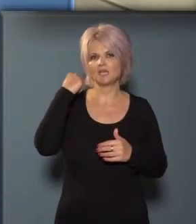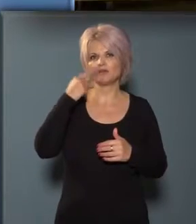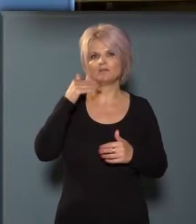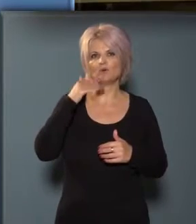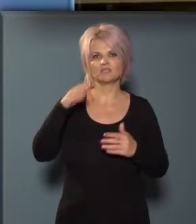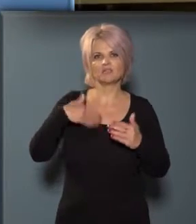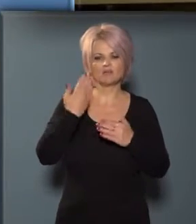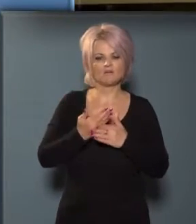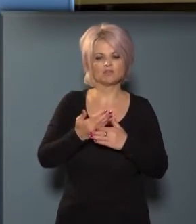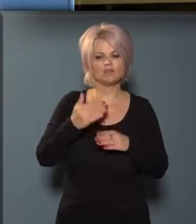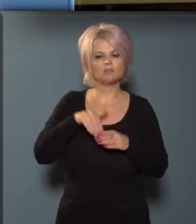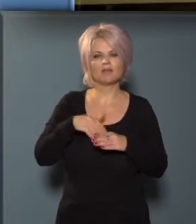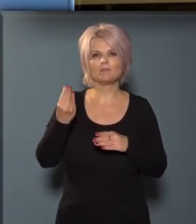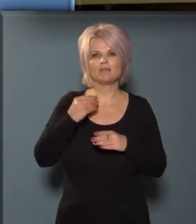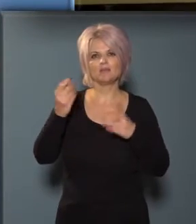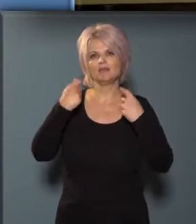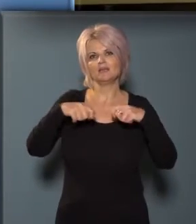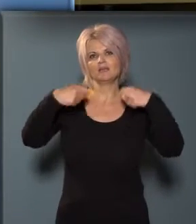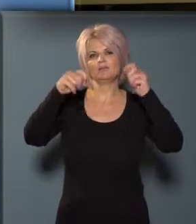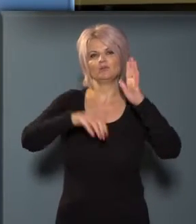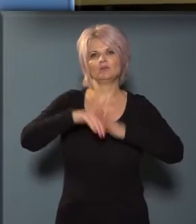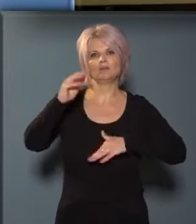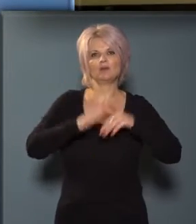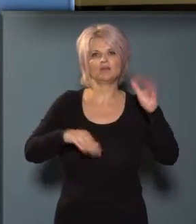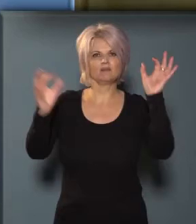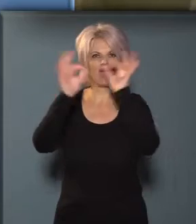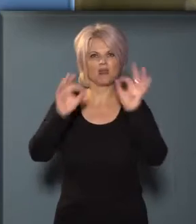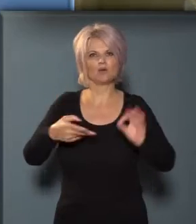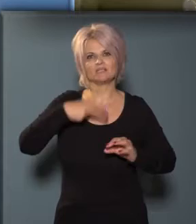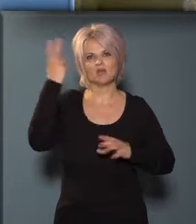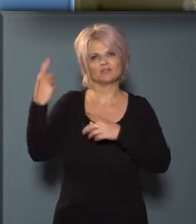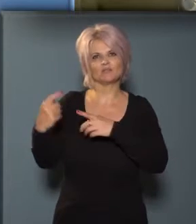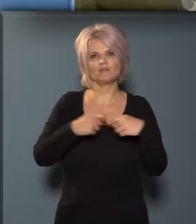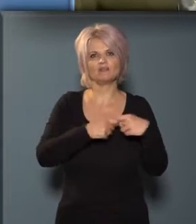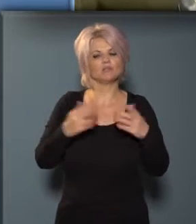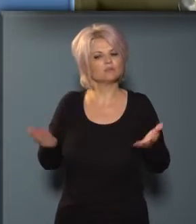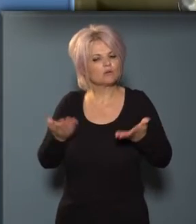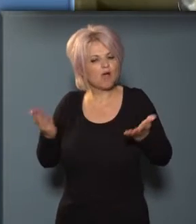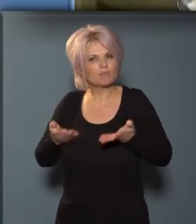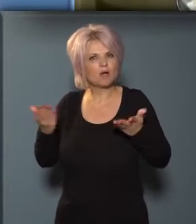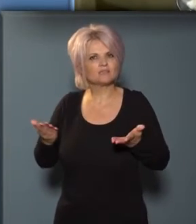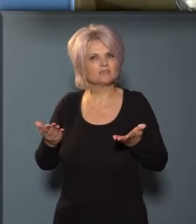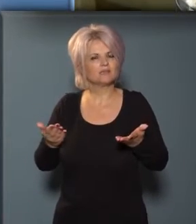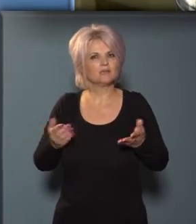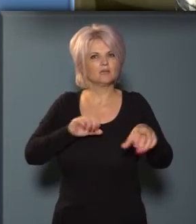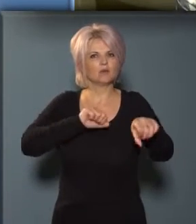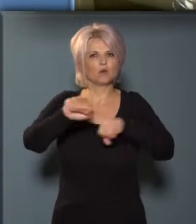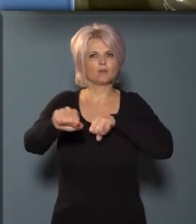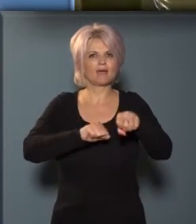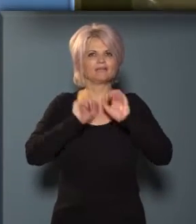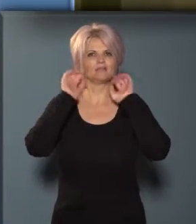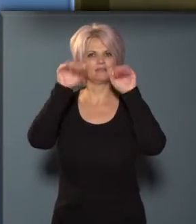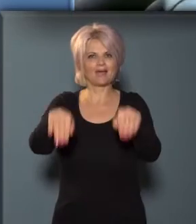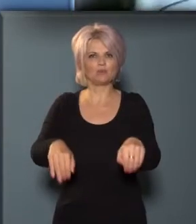hogy ők, mint az építőipari vállalkozások szakszövetsége szorgalmazzák, hogy a kormányzat